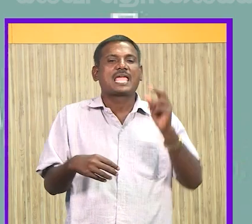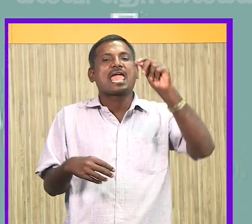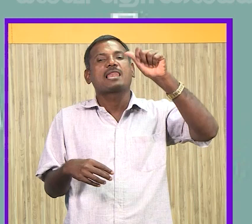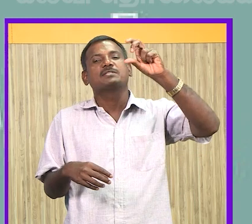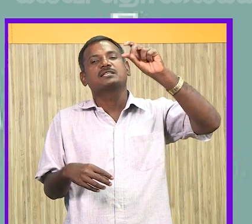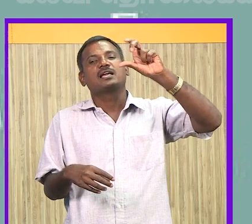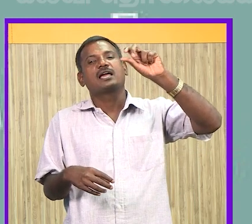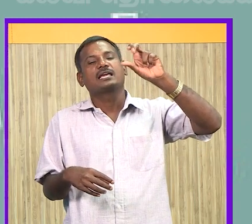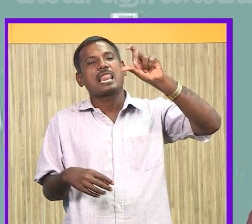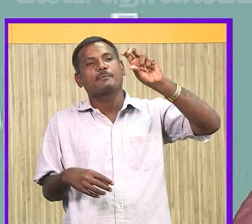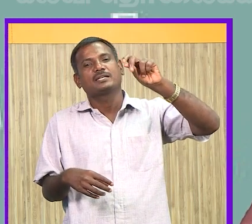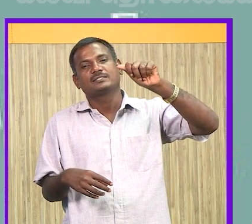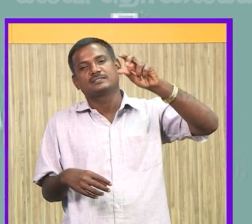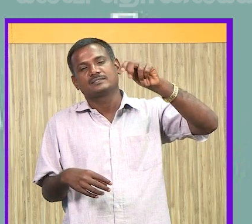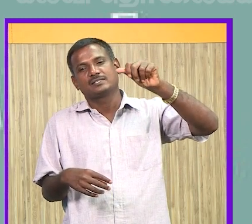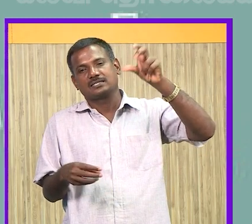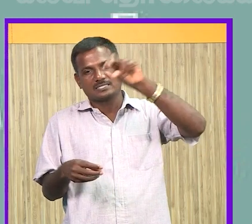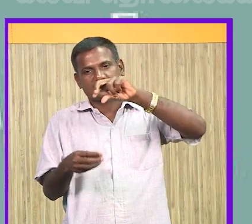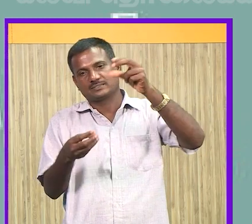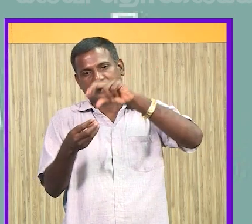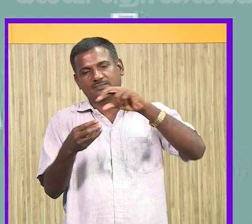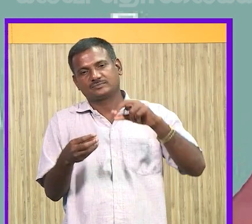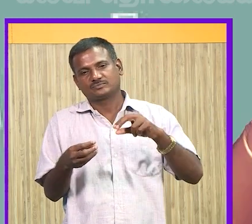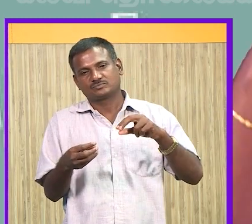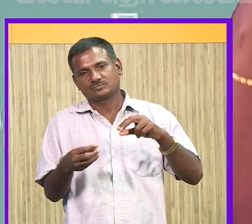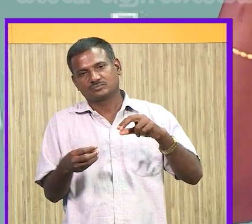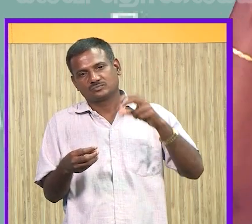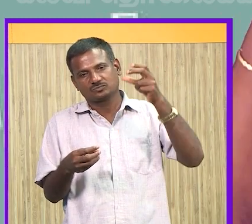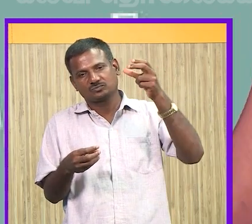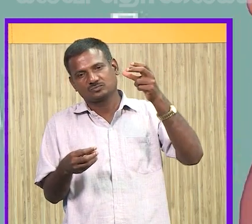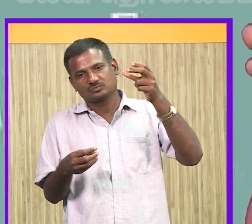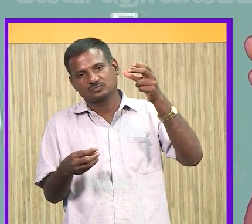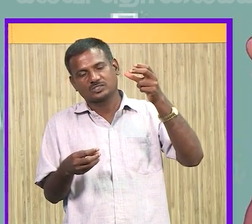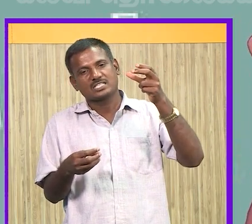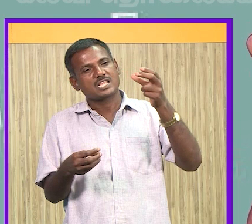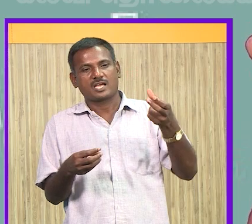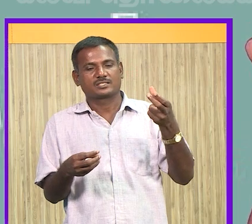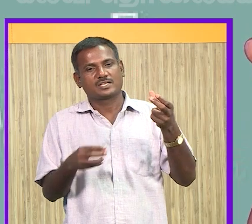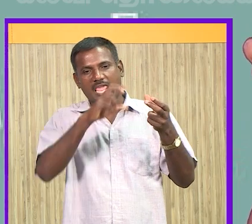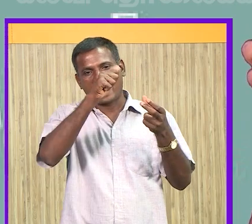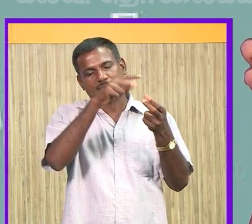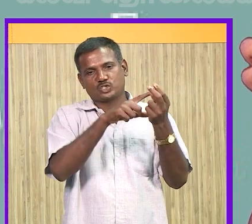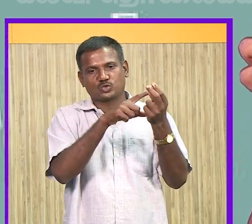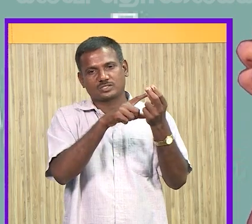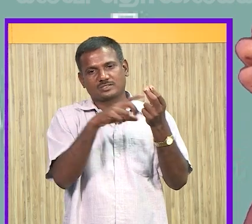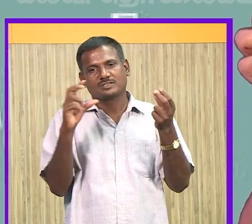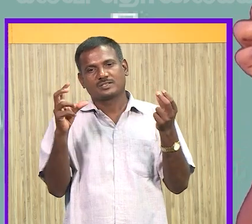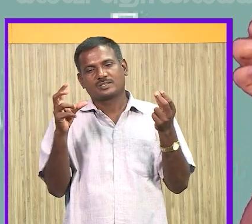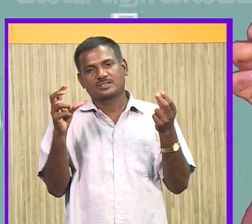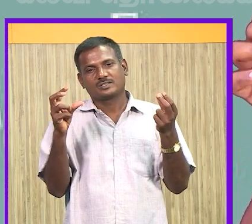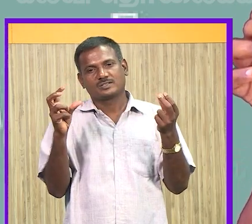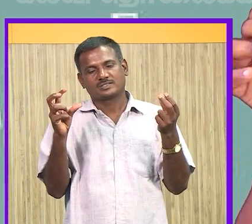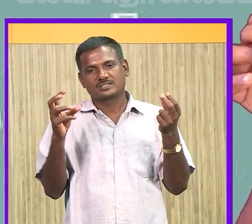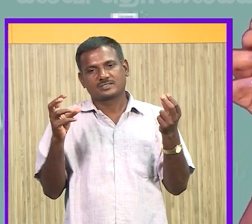எலுமிச்சை பழத்தினுடைய சாறை சேர்க்க போகிறேன். பாருங்கள், என் கையில் இப்போ கொஞ்சம் எலுமிச்சை சாறு இருக்குது.